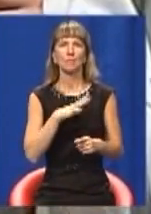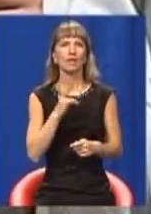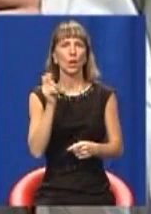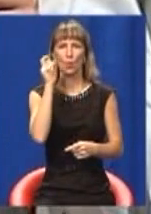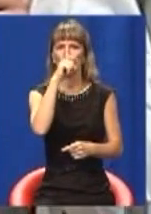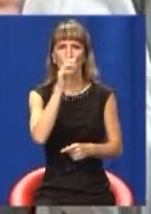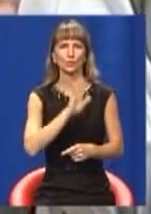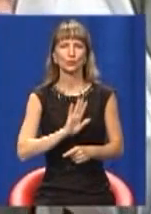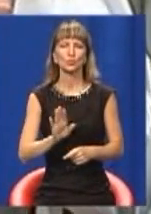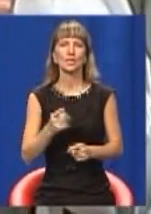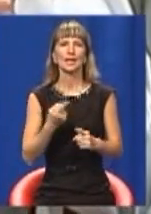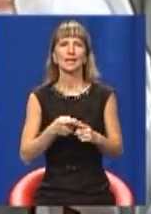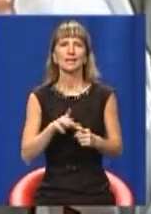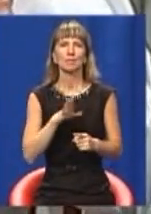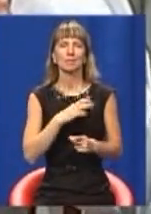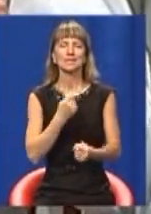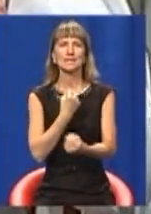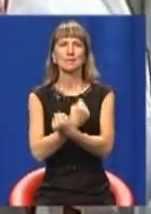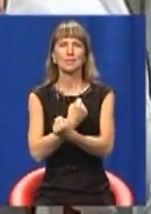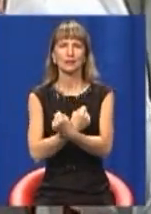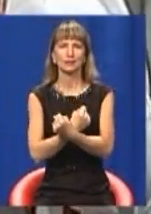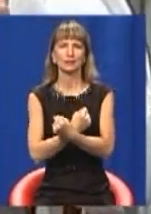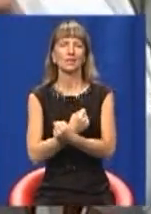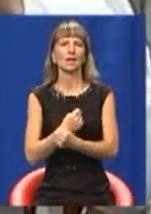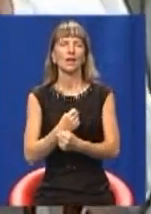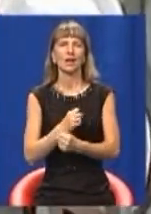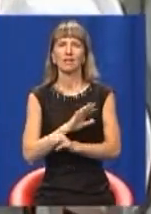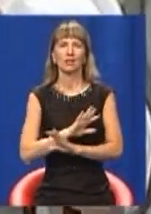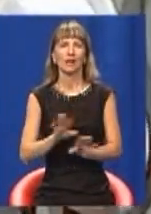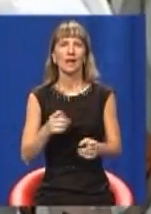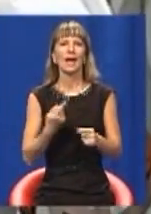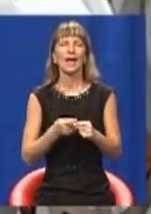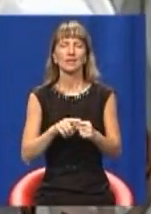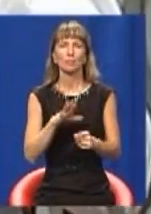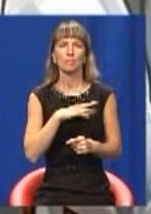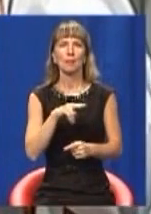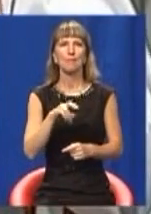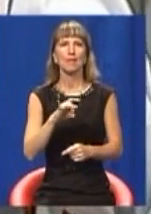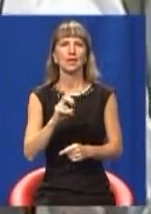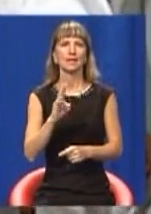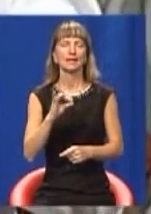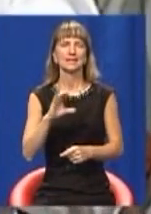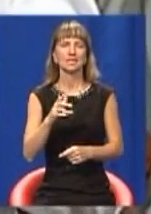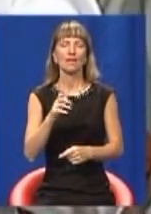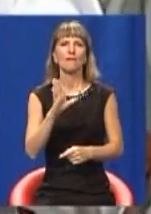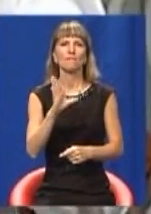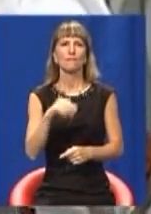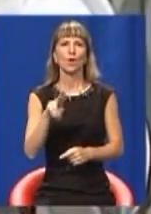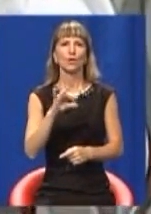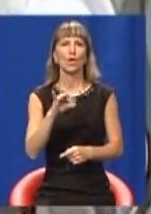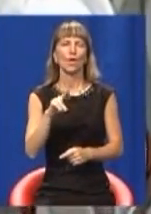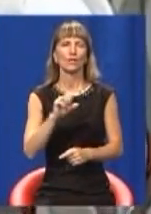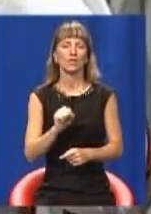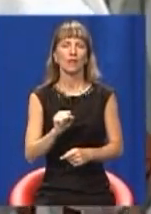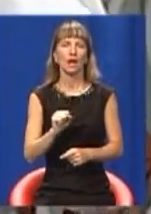уксус. Это был не спирт. Это была перекись водорода. Но не та, которая продается в аптеках,